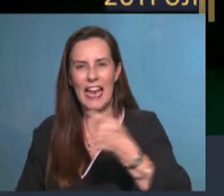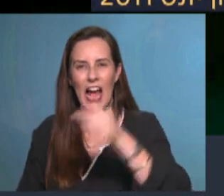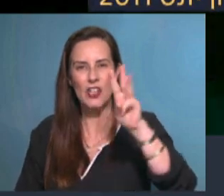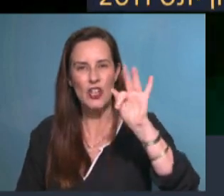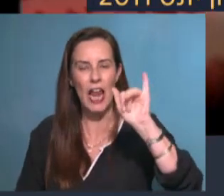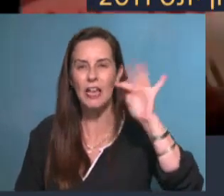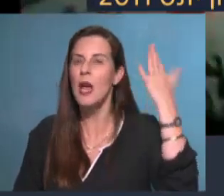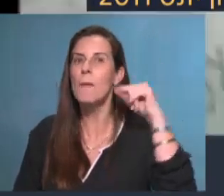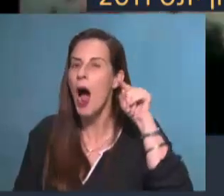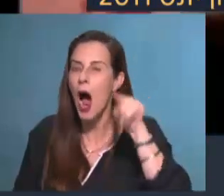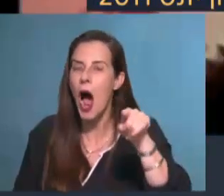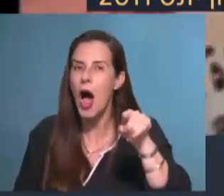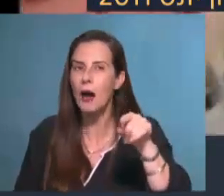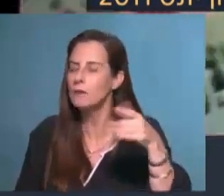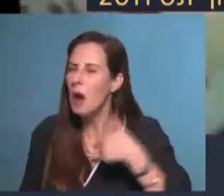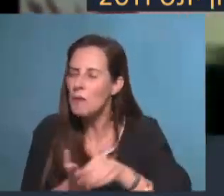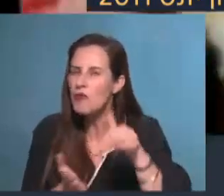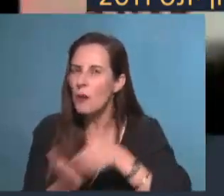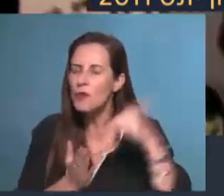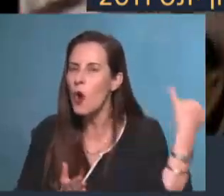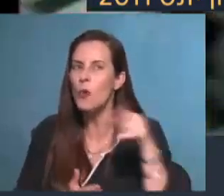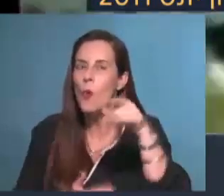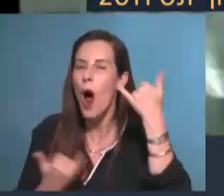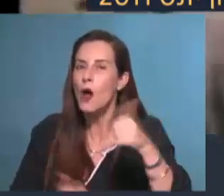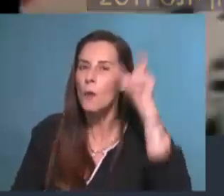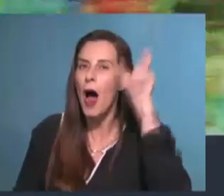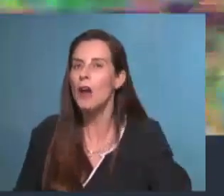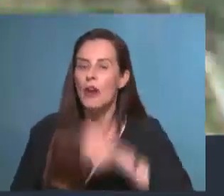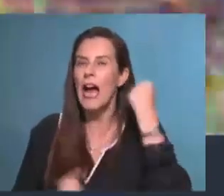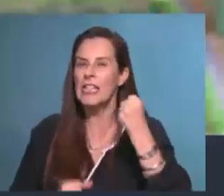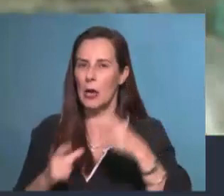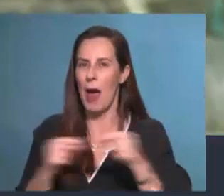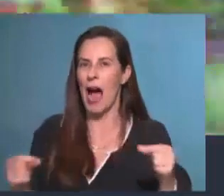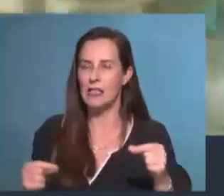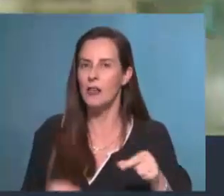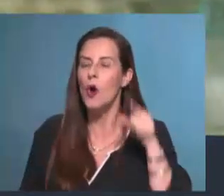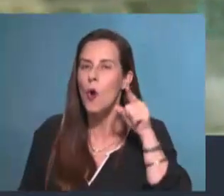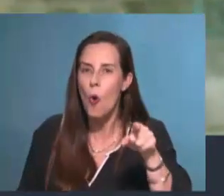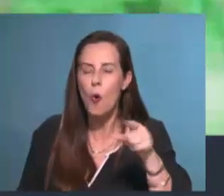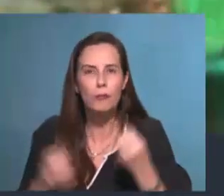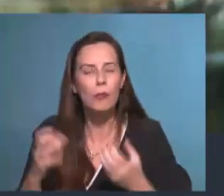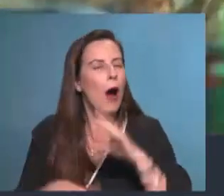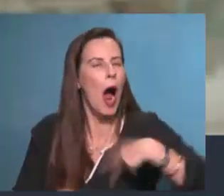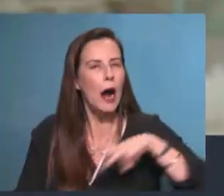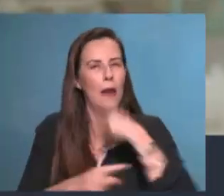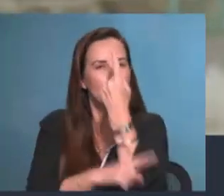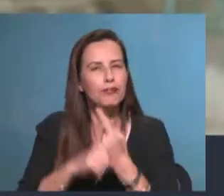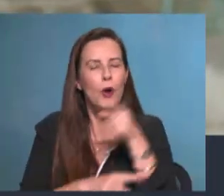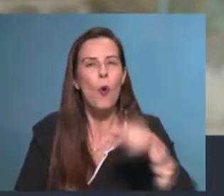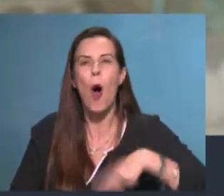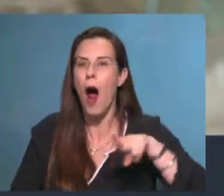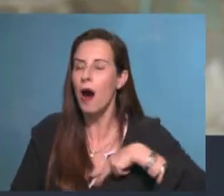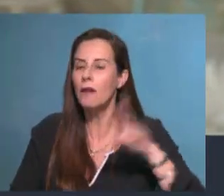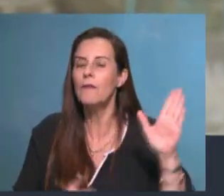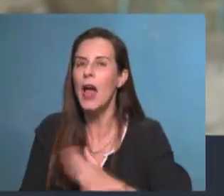מאז סינואר למעשה לא עוצר, הוא נחשב היום לאיש החזק ברצועה. זה שיוצר את ירי הרקטות, זה שקיבל את